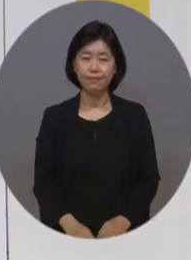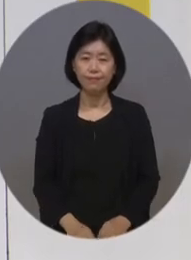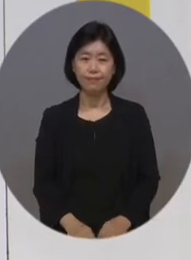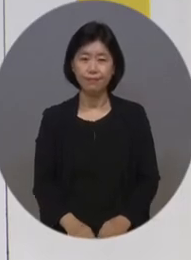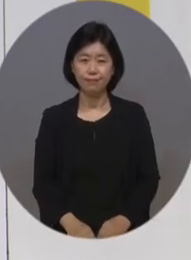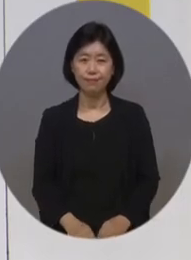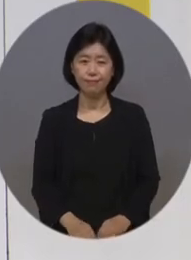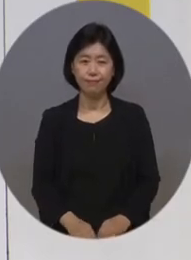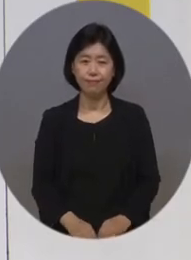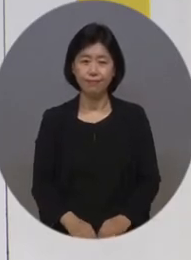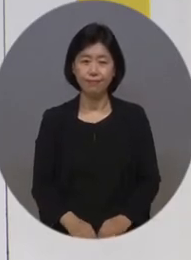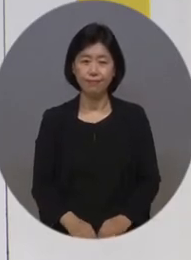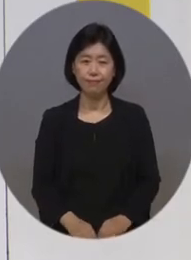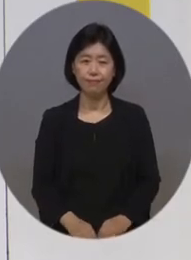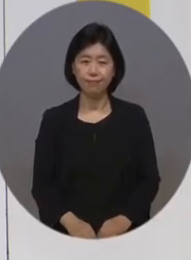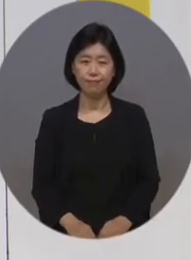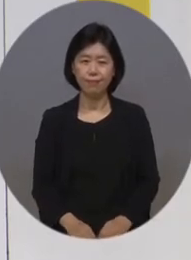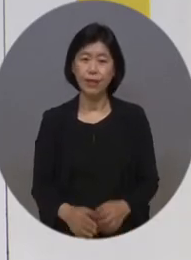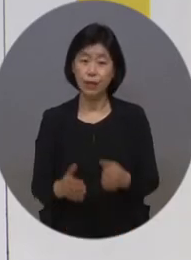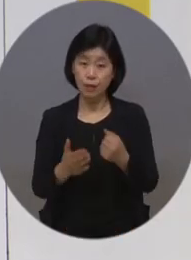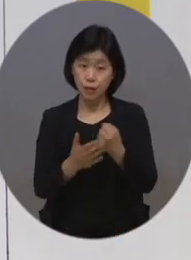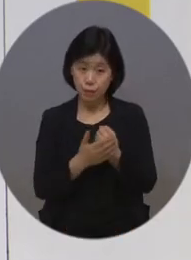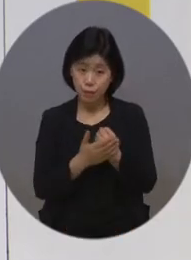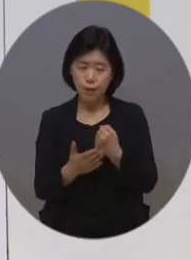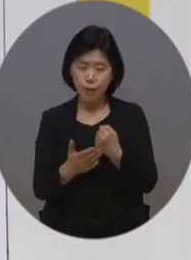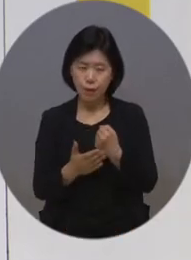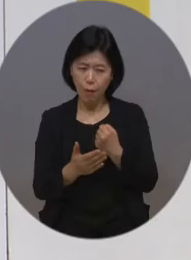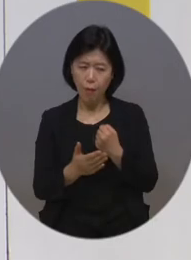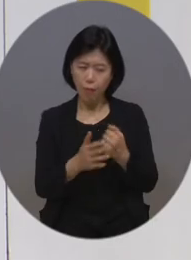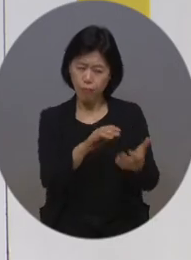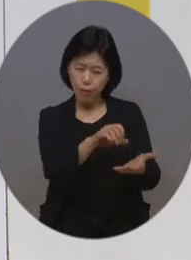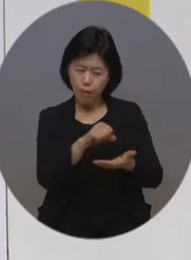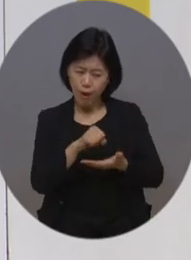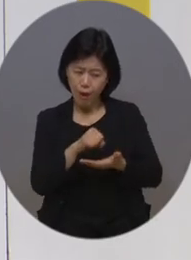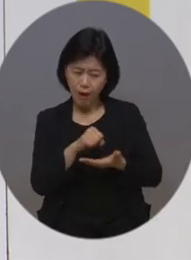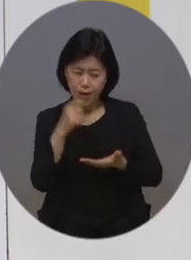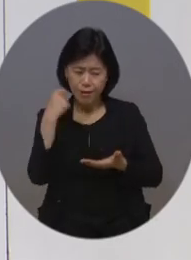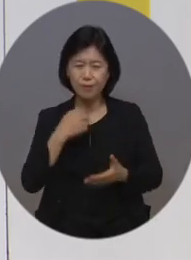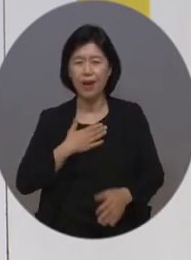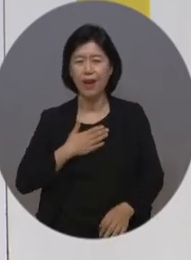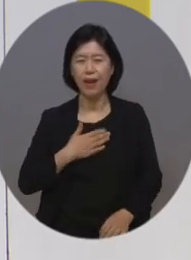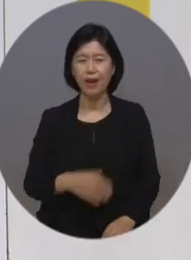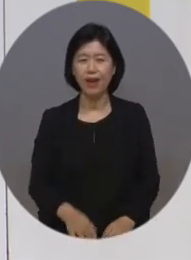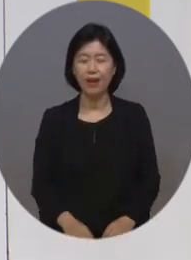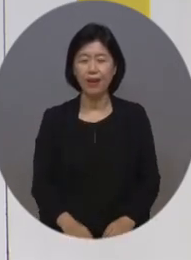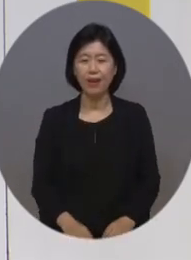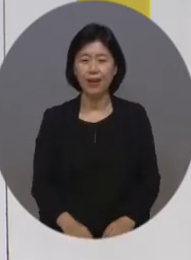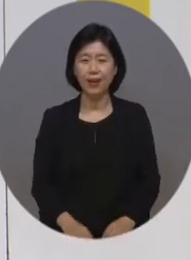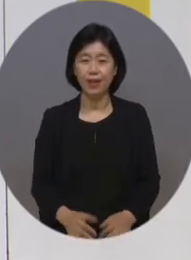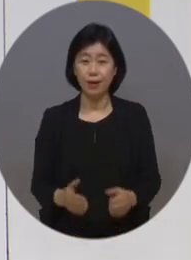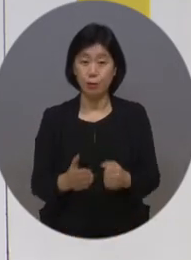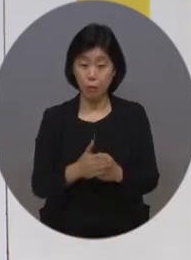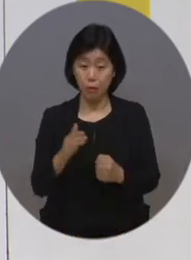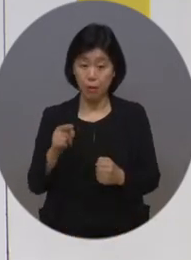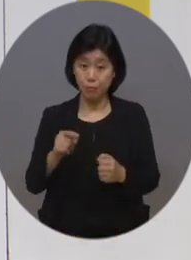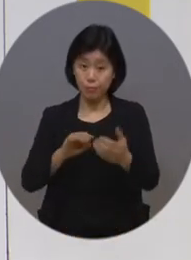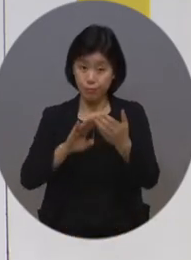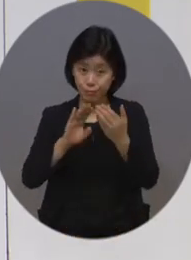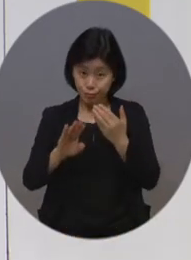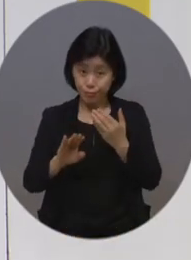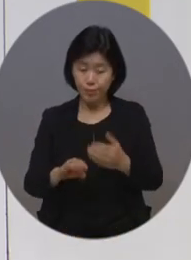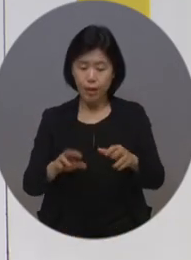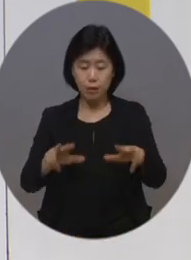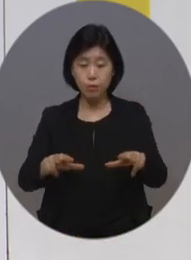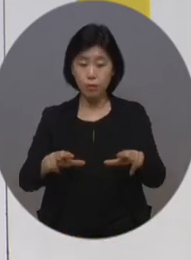엇을 풀까 이런 건 들을 체험을 했었습니다 그래서 그 후로는 어떤 제가 지금도 뭐 거의다